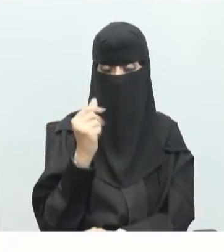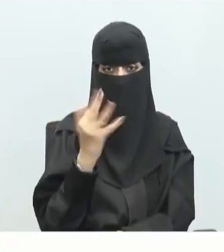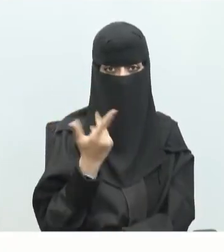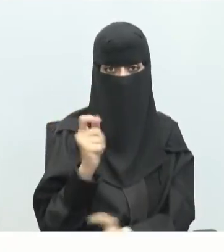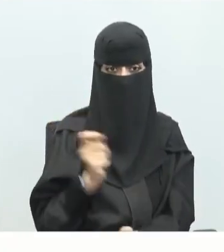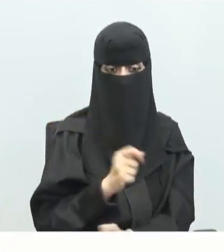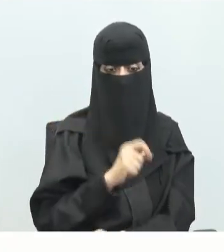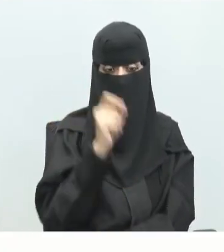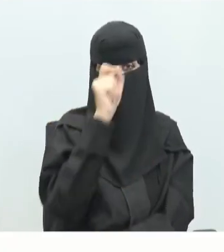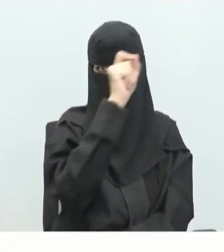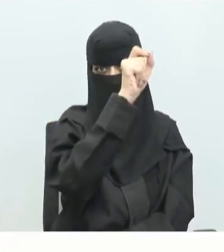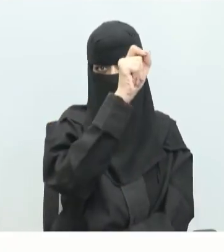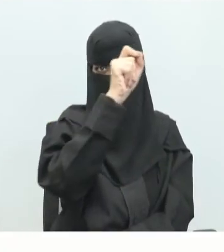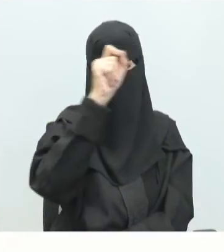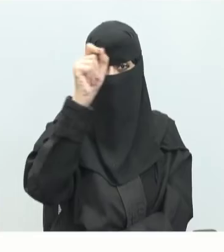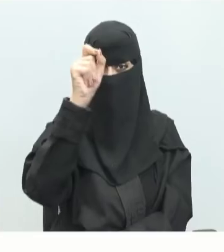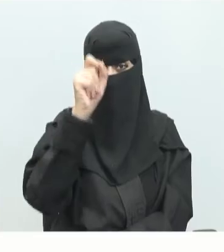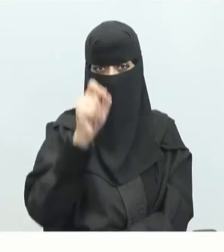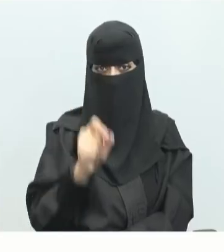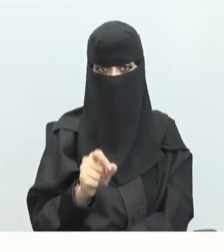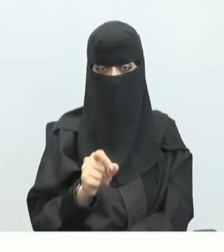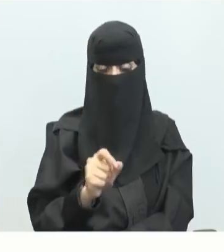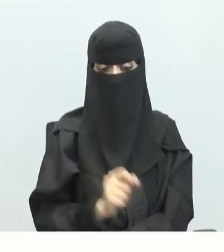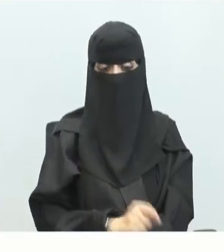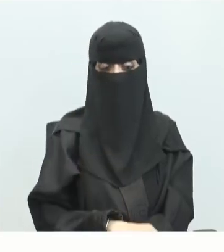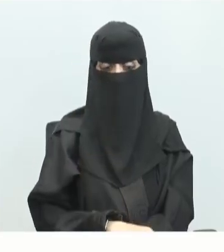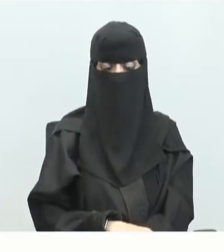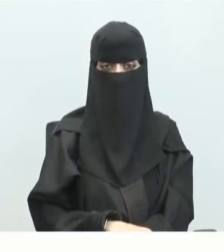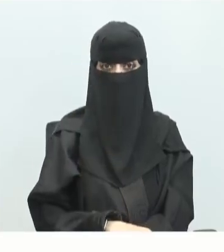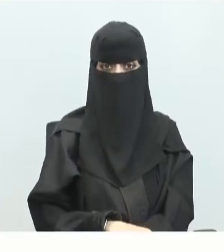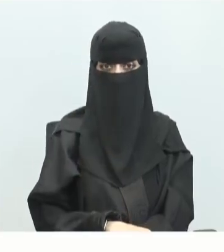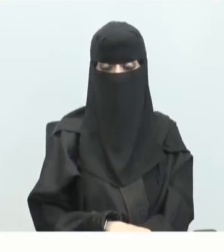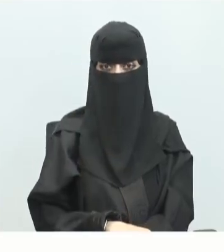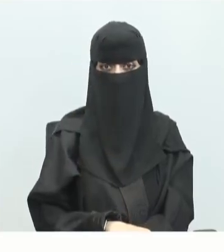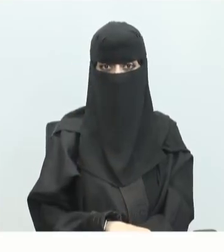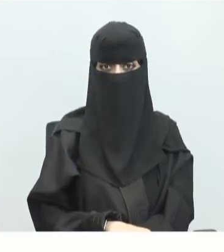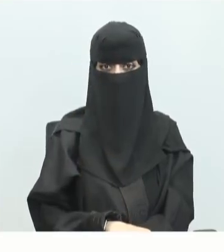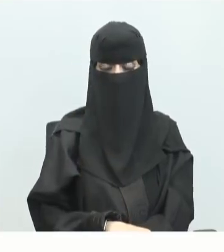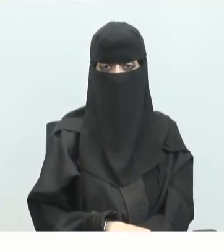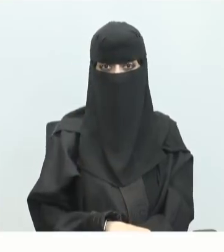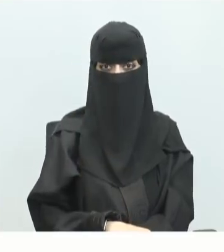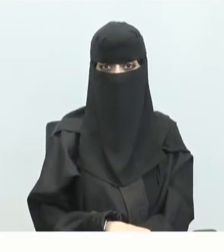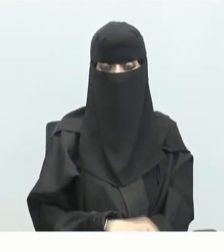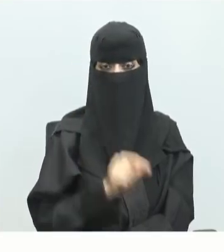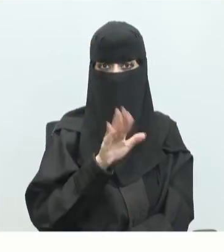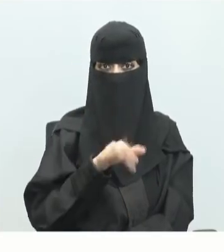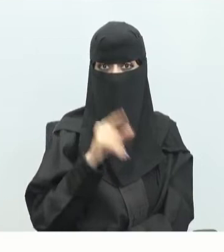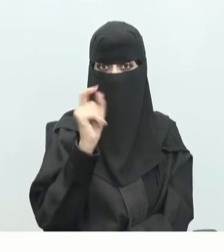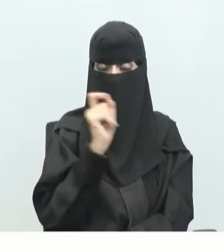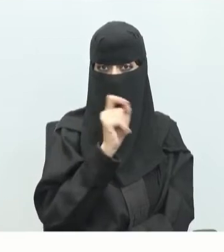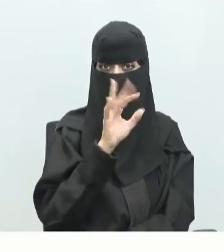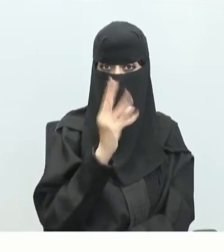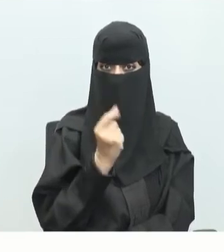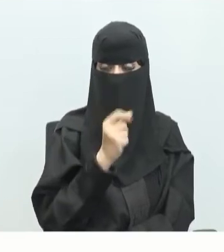باتجاه السهم بهذه الطريقه من اعلى الى اسفل اذا هنا كتبنا العدد